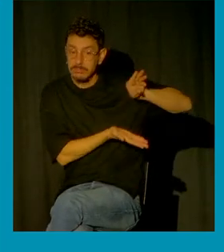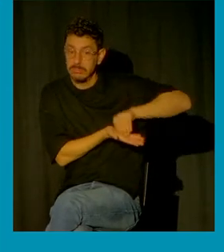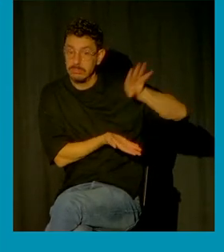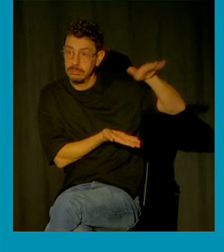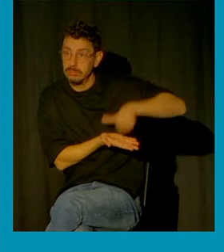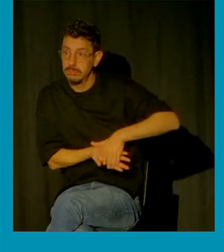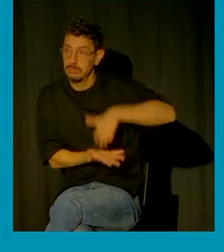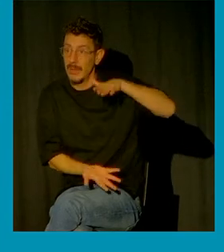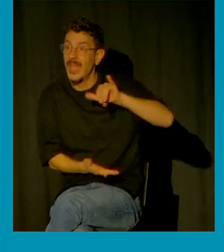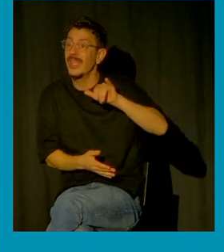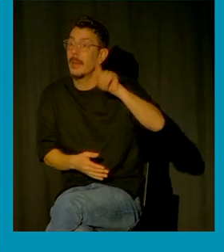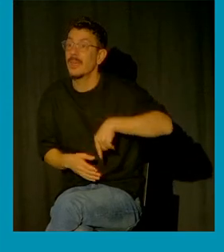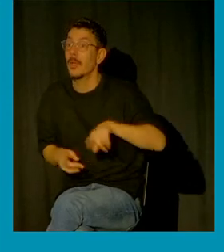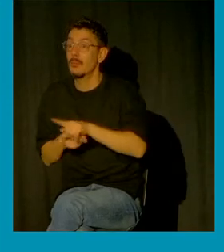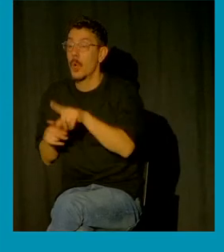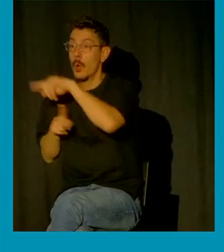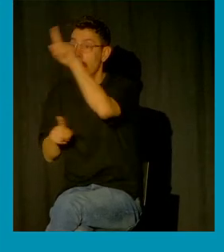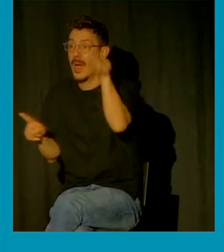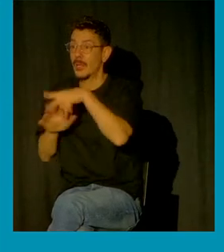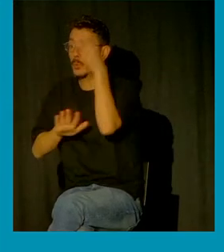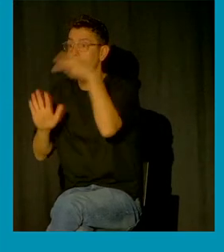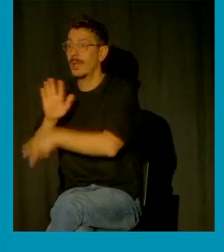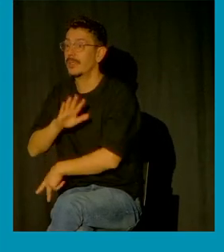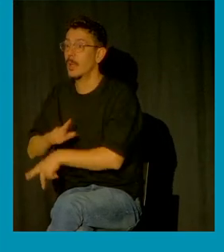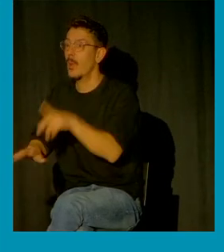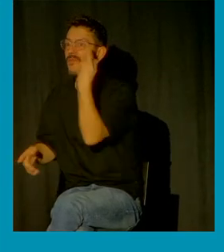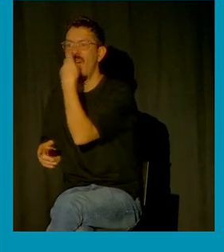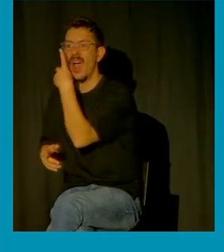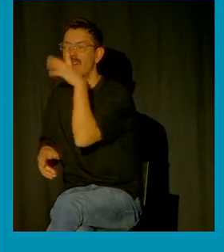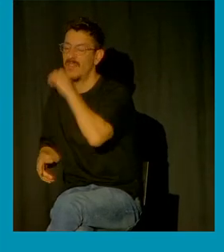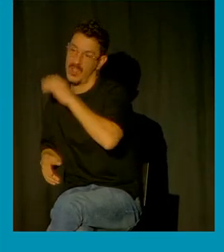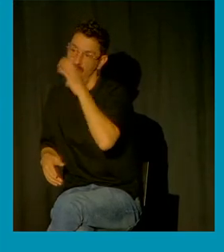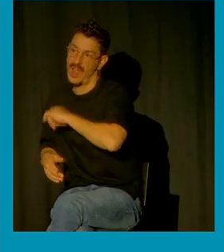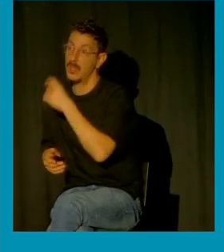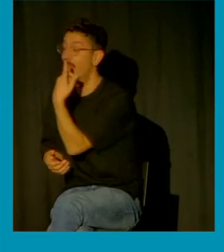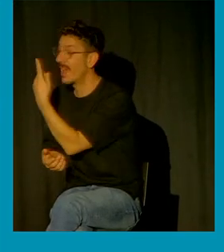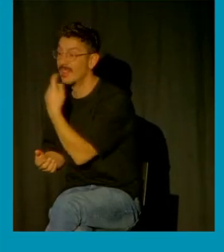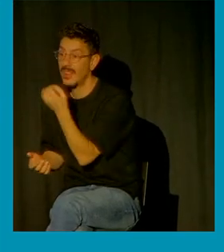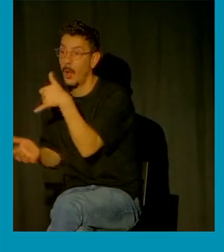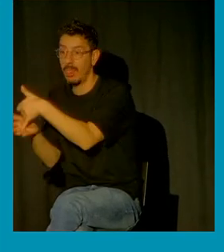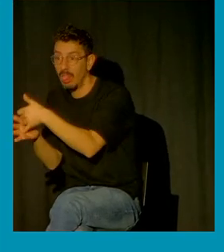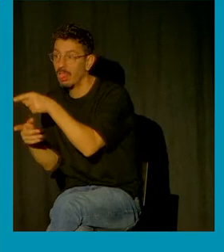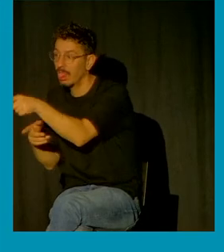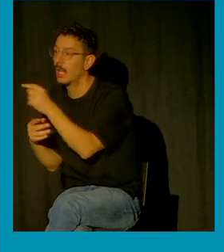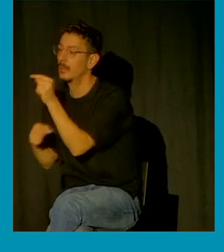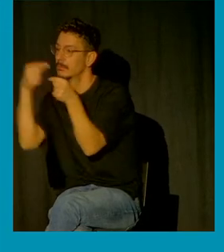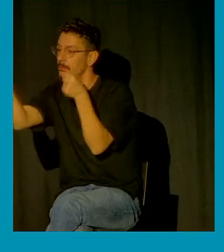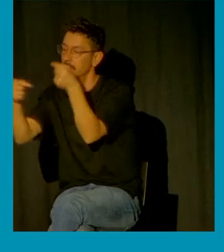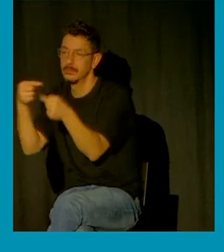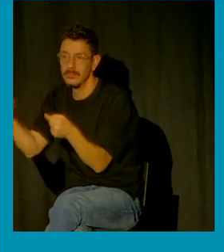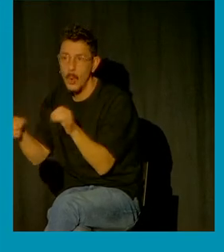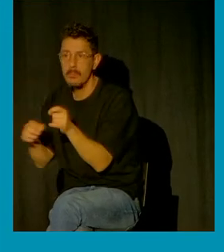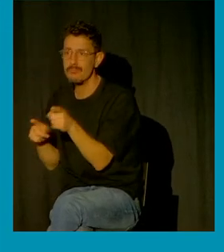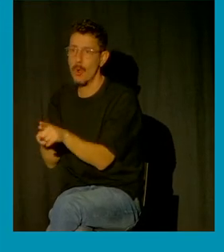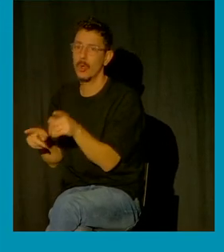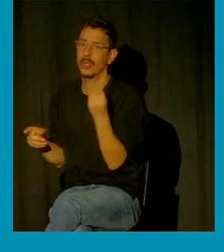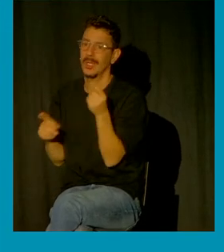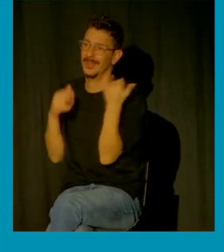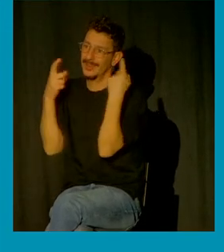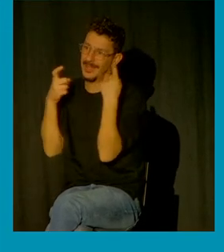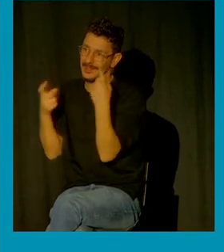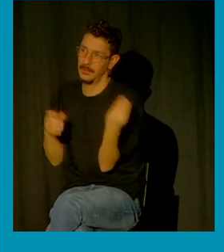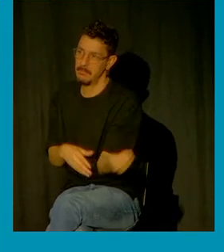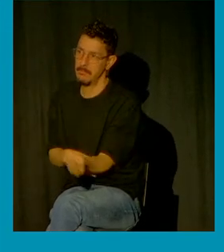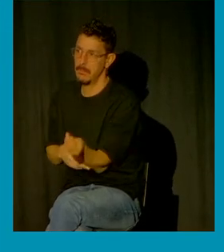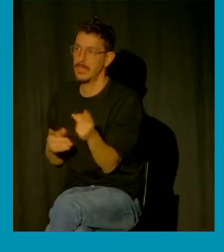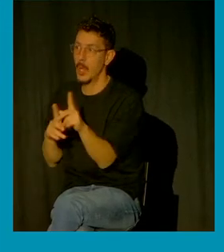dèficits del marc normatiu això ara malgrat que encara hi pugui haver diferents elements que podrien haver-se